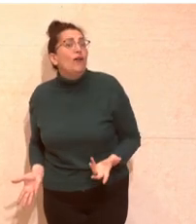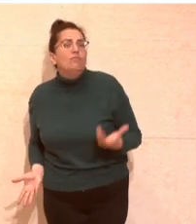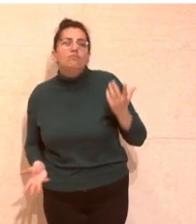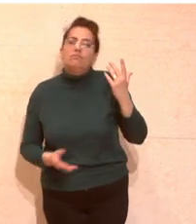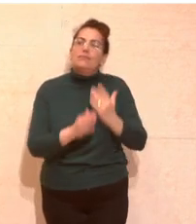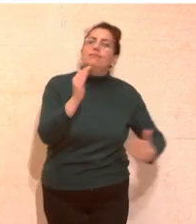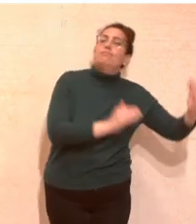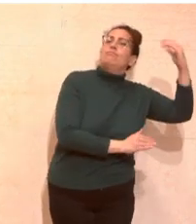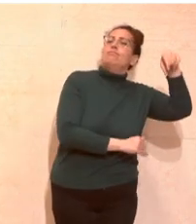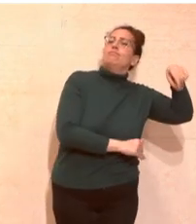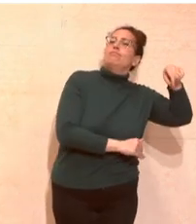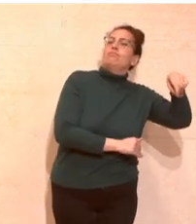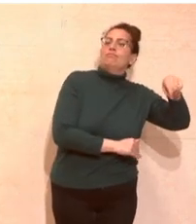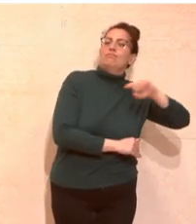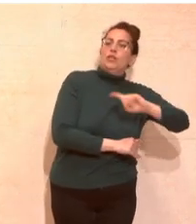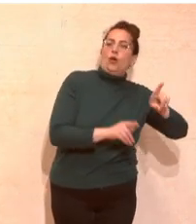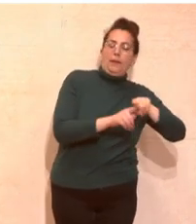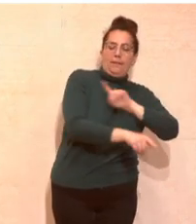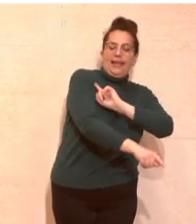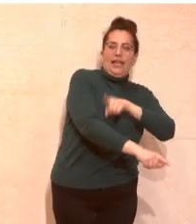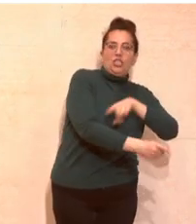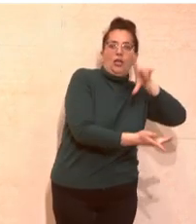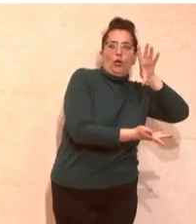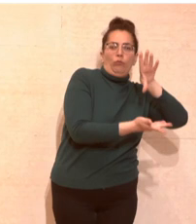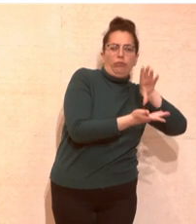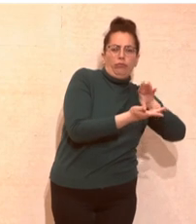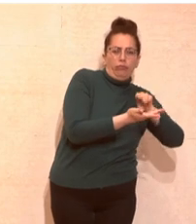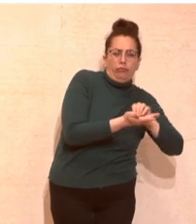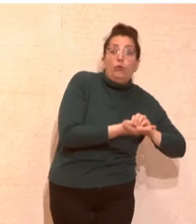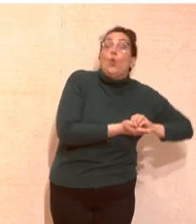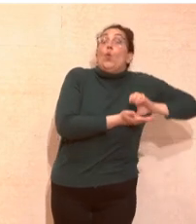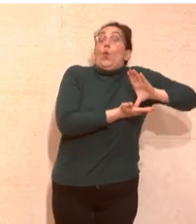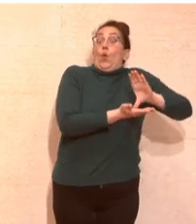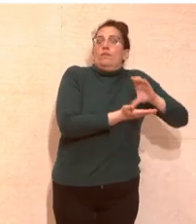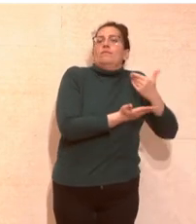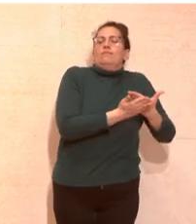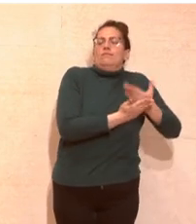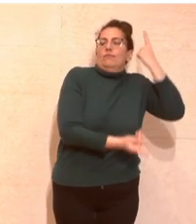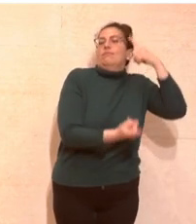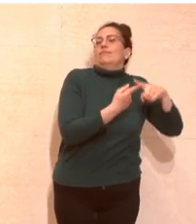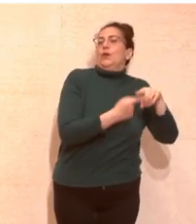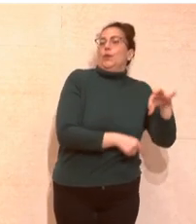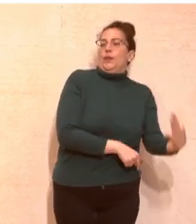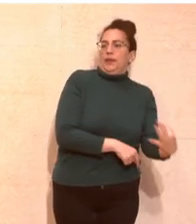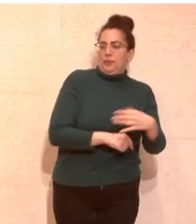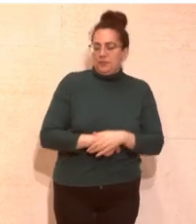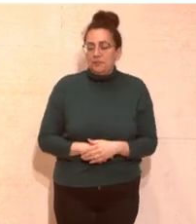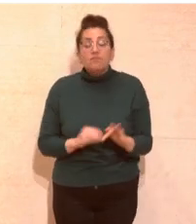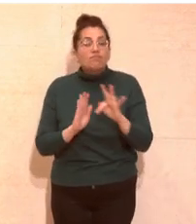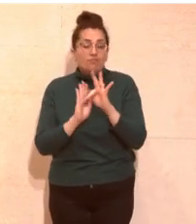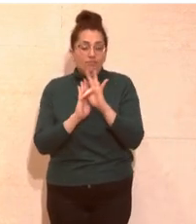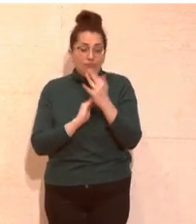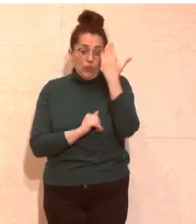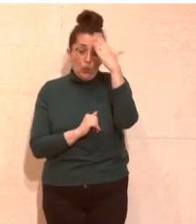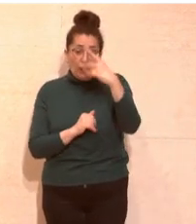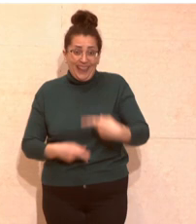sera plutôt de refaire les réserves d'énergie. Et puis il y a une fonction qui va être très très importante tout